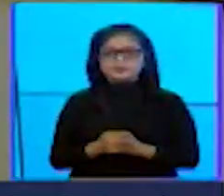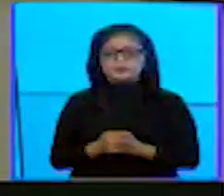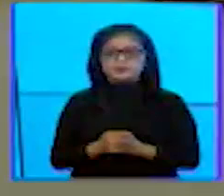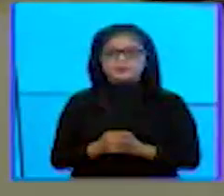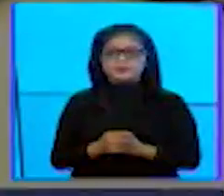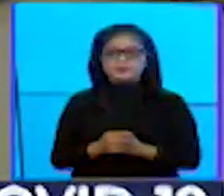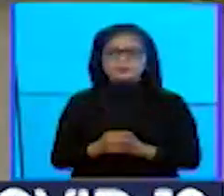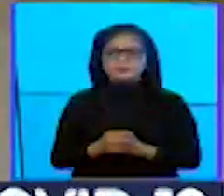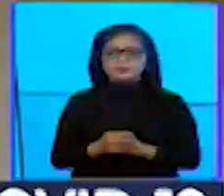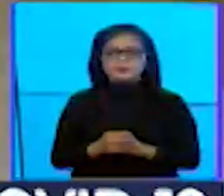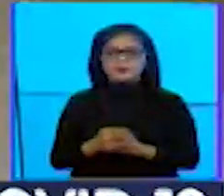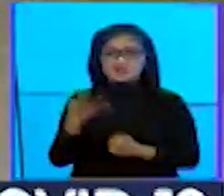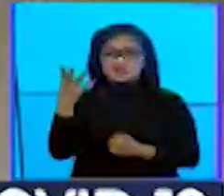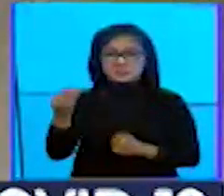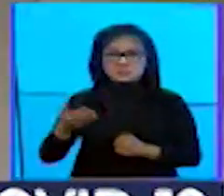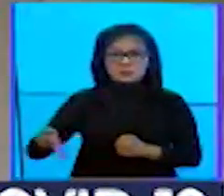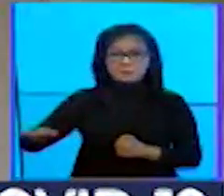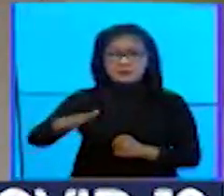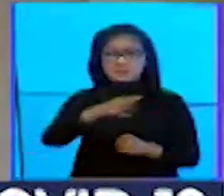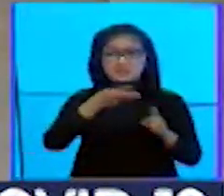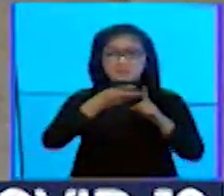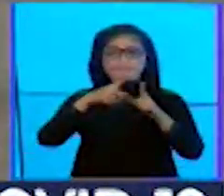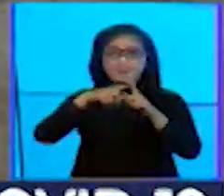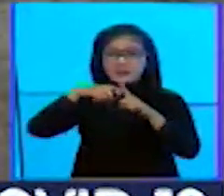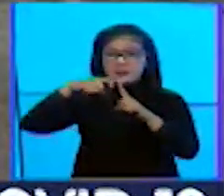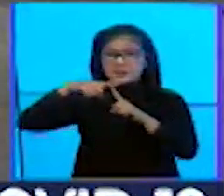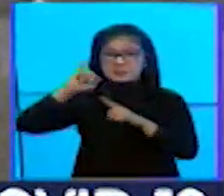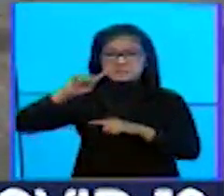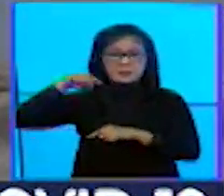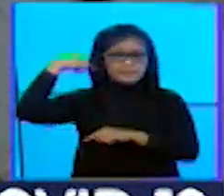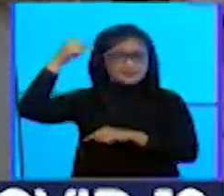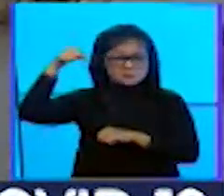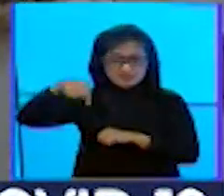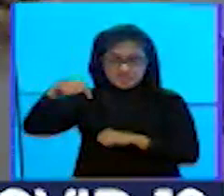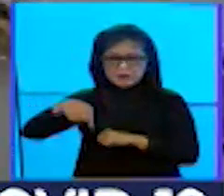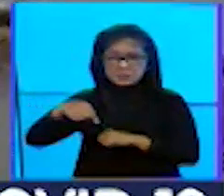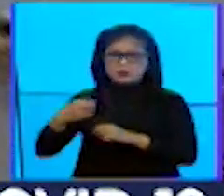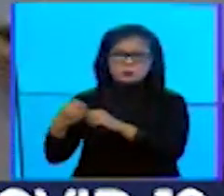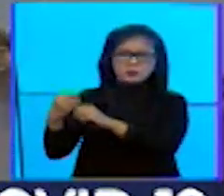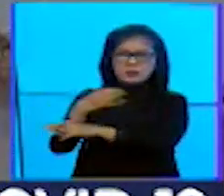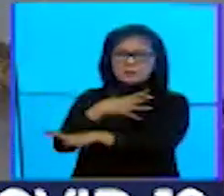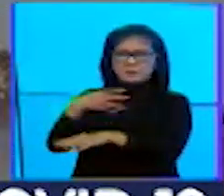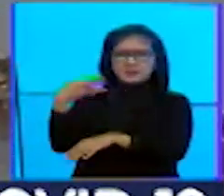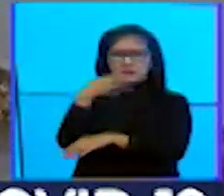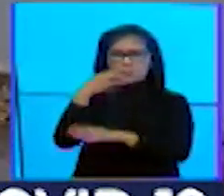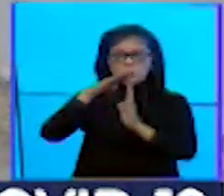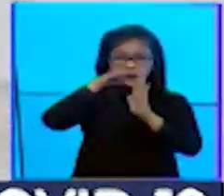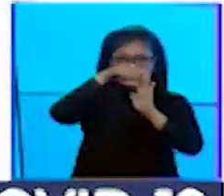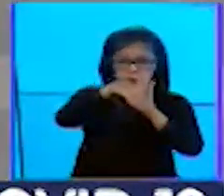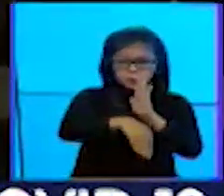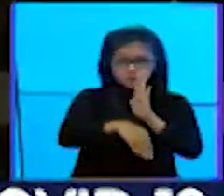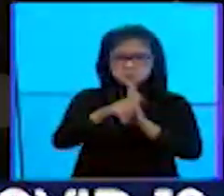Desa Pantai Bakti Muara Gembong merupakan desa yang hingga kini warganya masih merasakan dampak ekonomi akibat mewabahnya virus